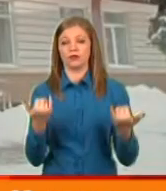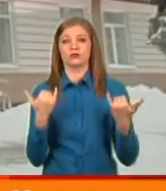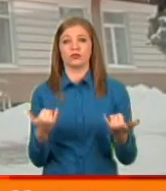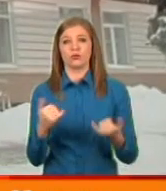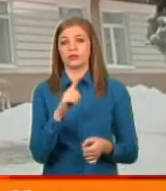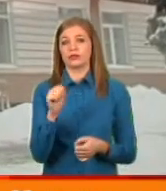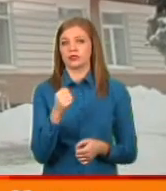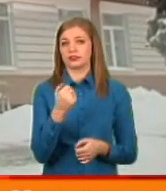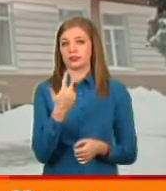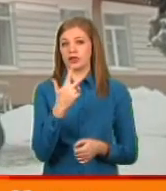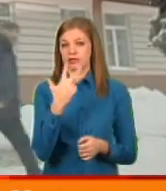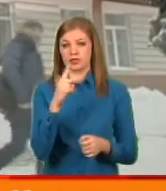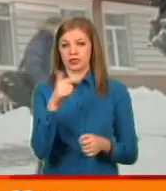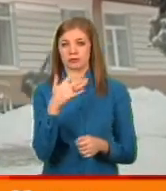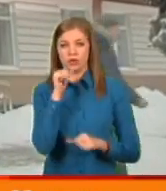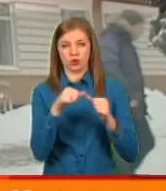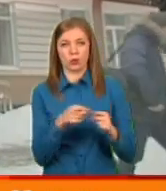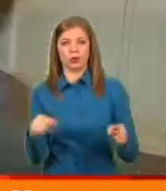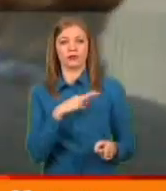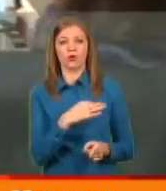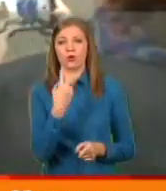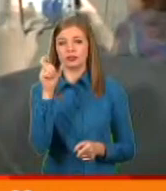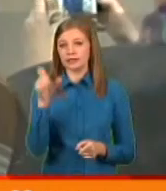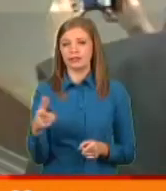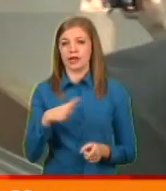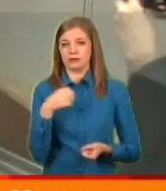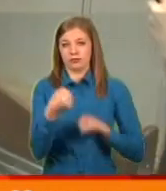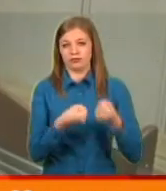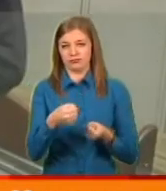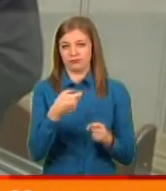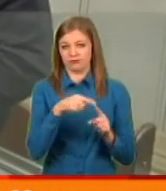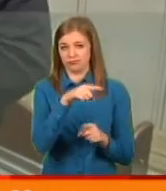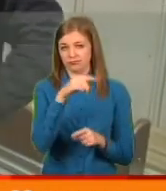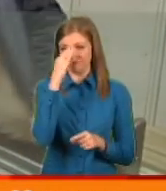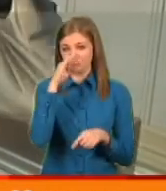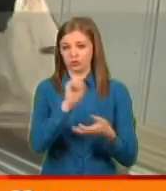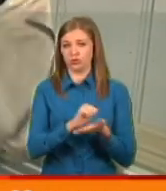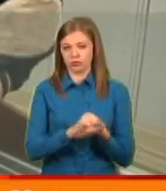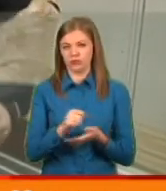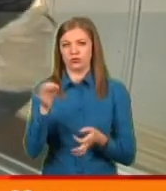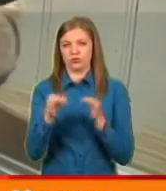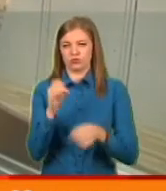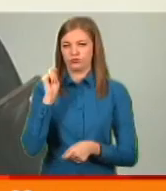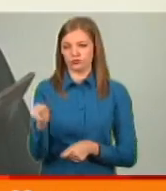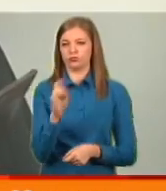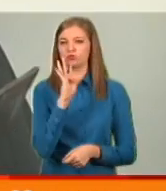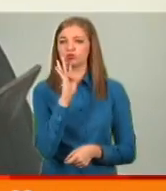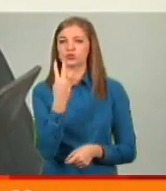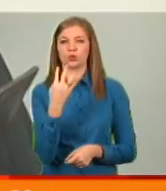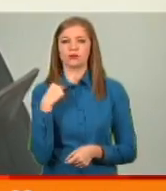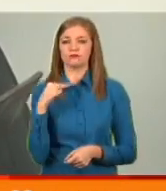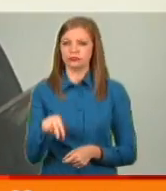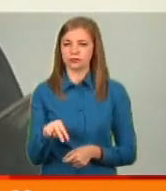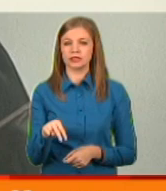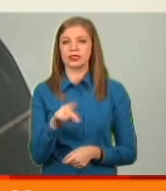Сьогодні за 3,5 роки слідства один з поміж тих, хто лупцював В'ячеслава биткою, отримав вирок. 4 роки